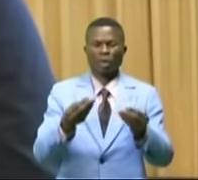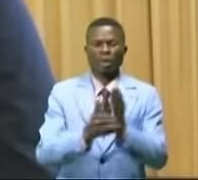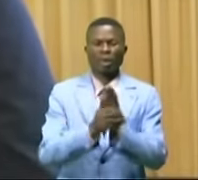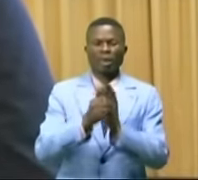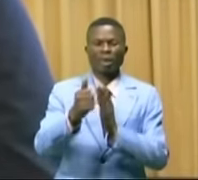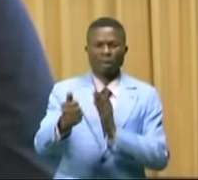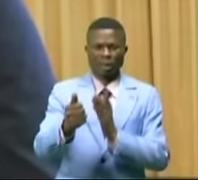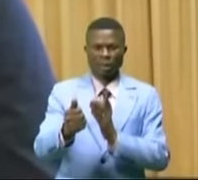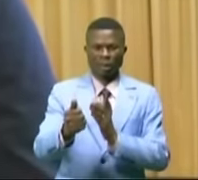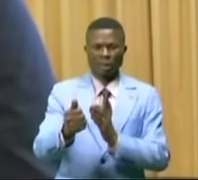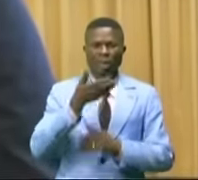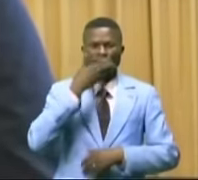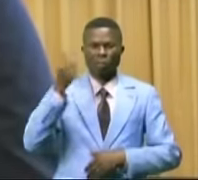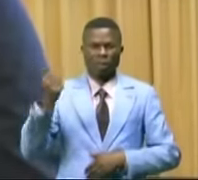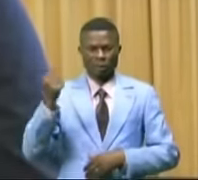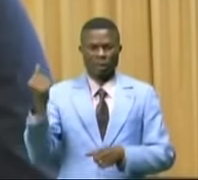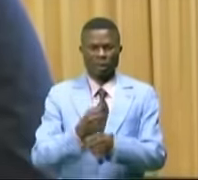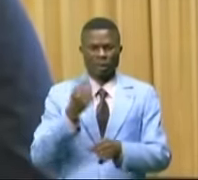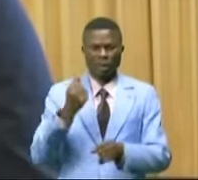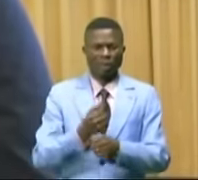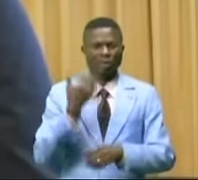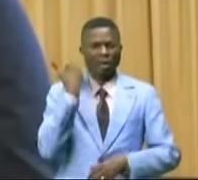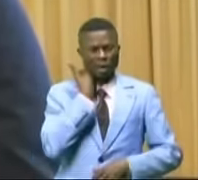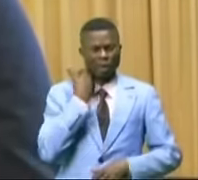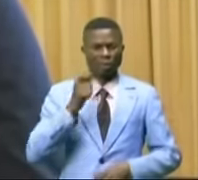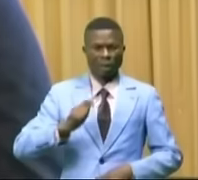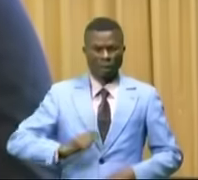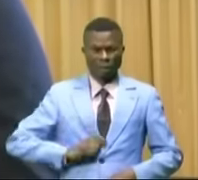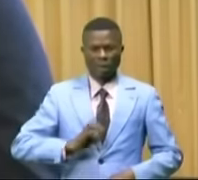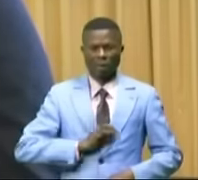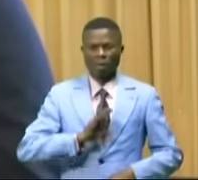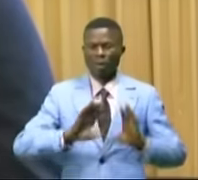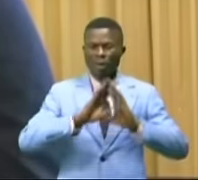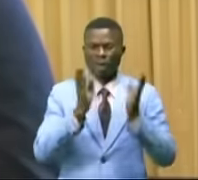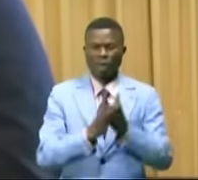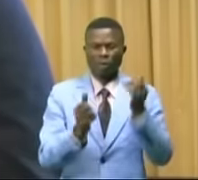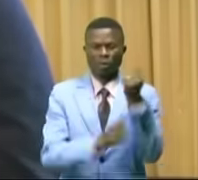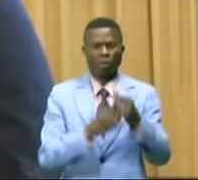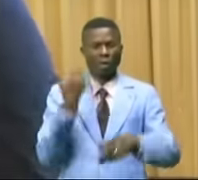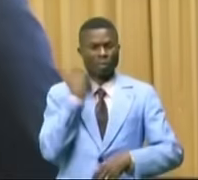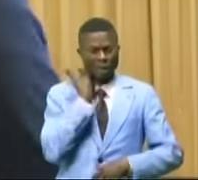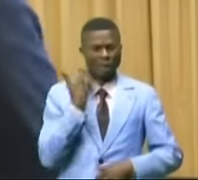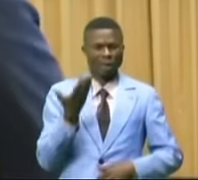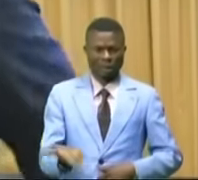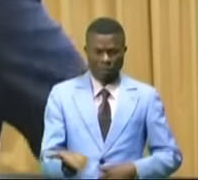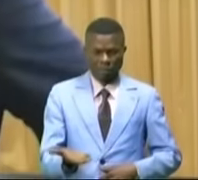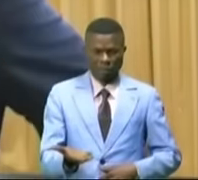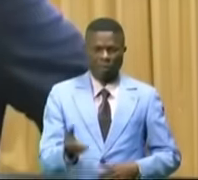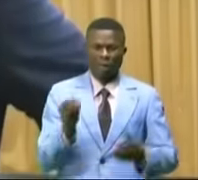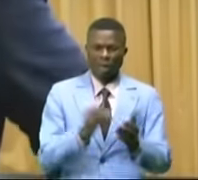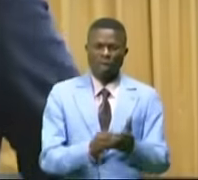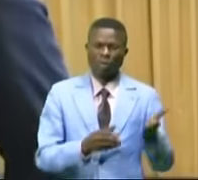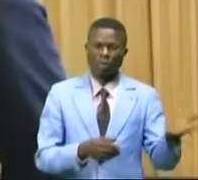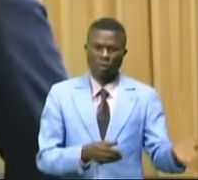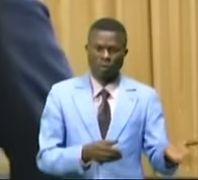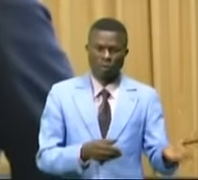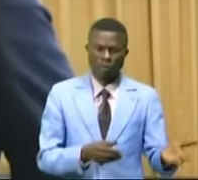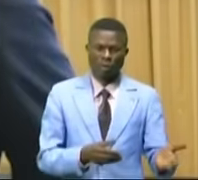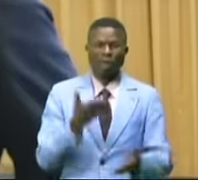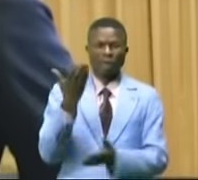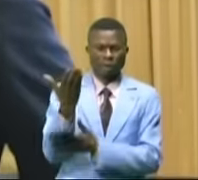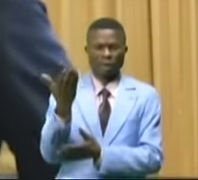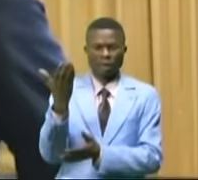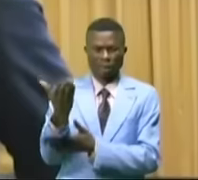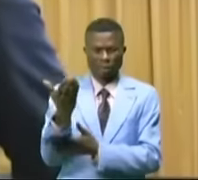qualité meilleure de service tuberculose à tous les patients tuberculeux. De l'autre côté, la